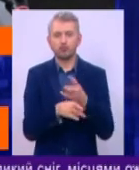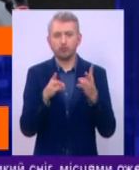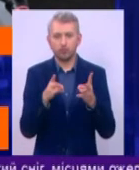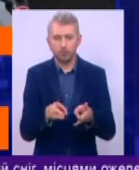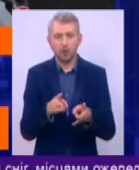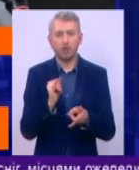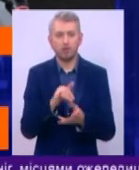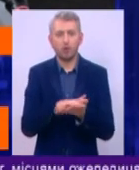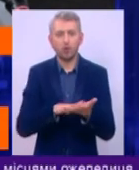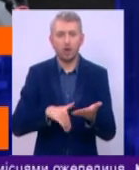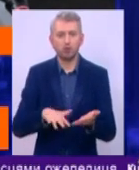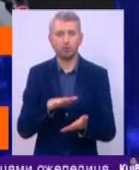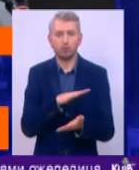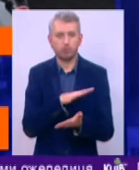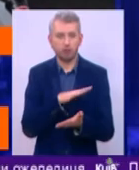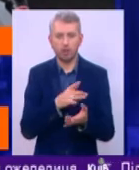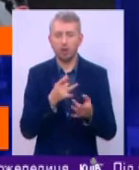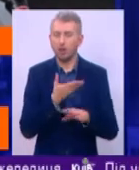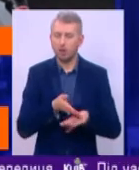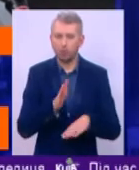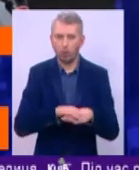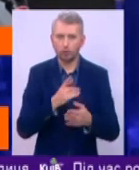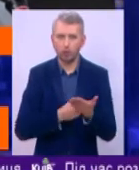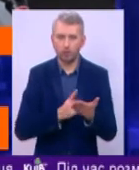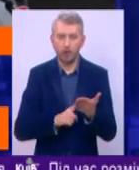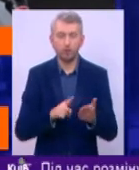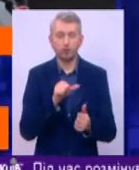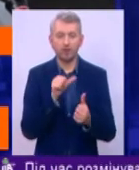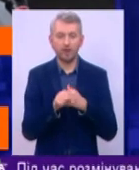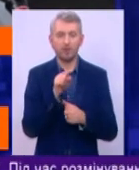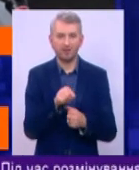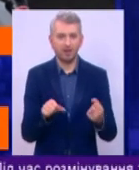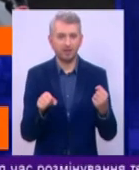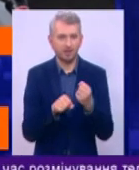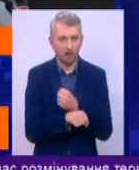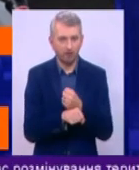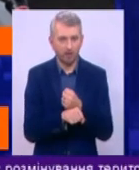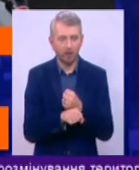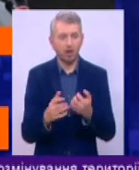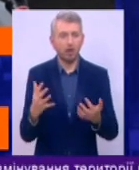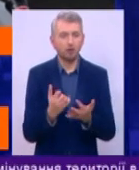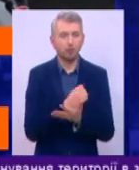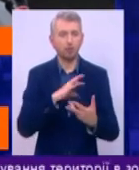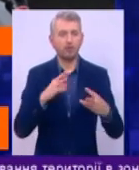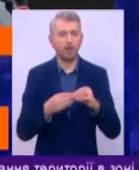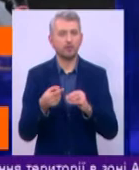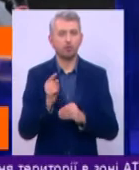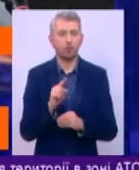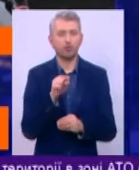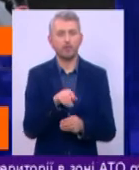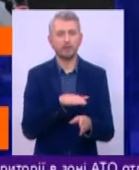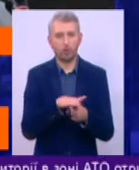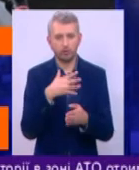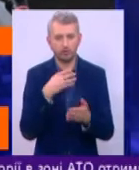в подальшому буде не просто довести, що саме ця травма здобута внаслідок того, що він виконував